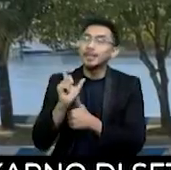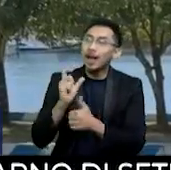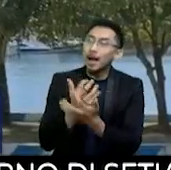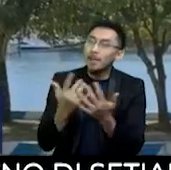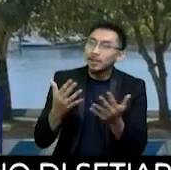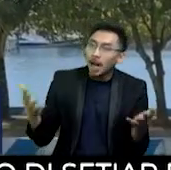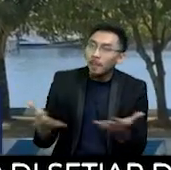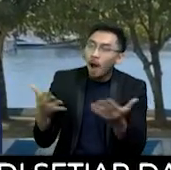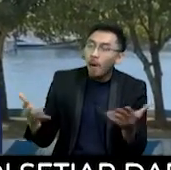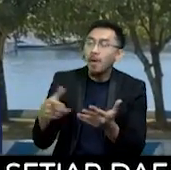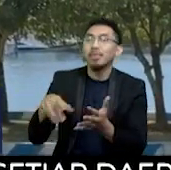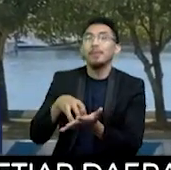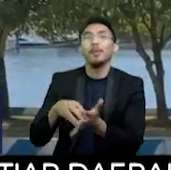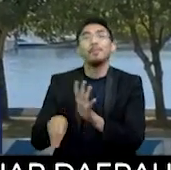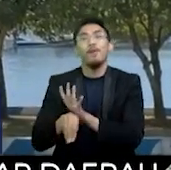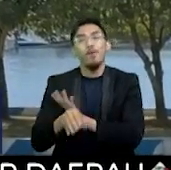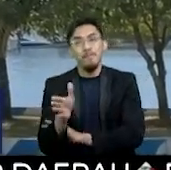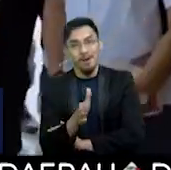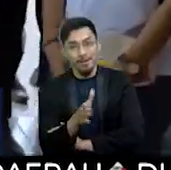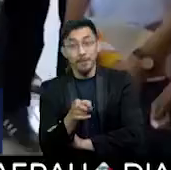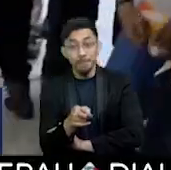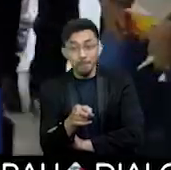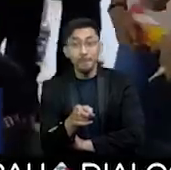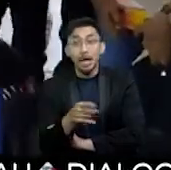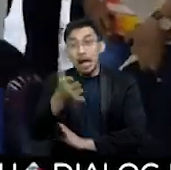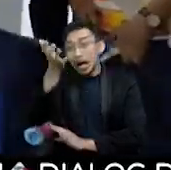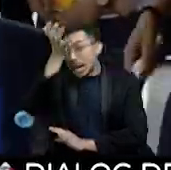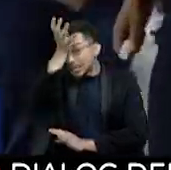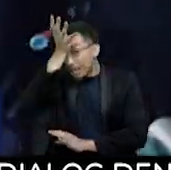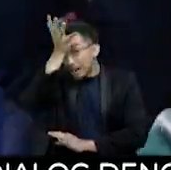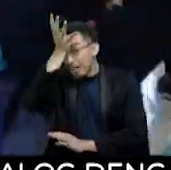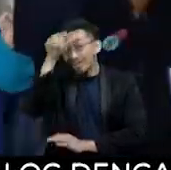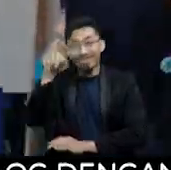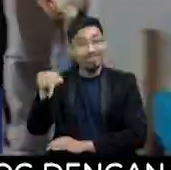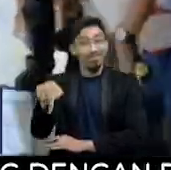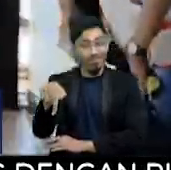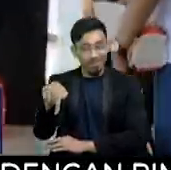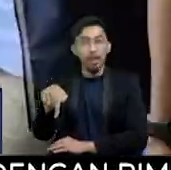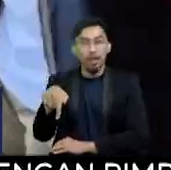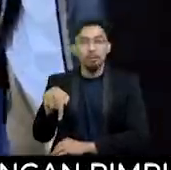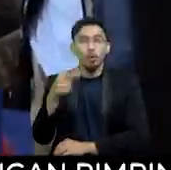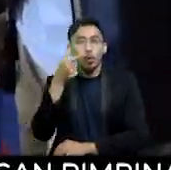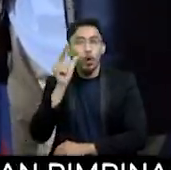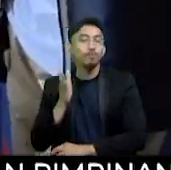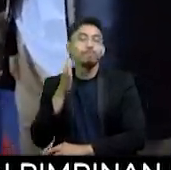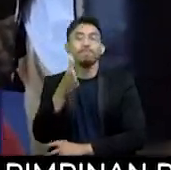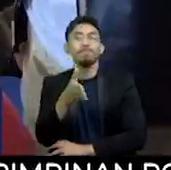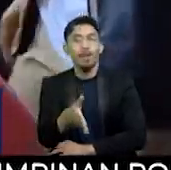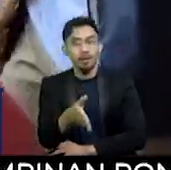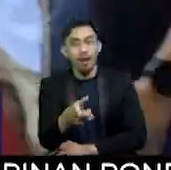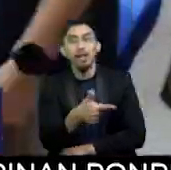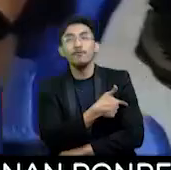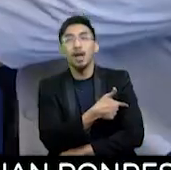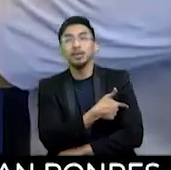Barat. Sementara itu di Raja Ampat, Menparekraf Sandiaga Uno mengunjungi sentra vaksinasi bagi pelaku parekraf dan masyarakat